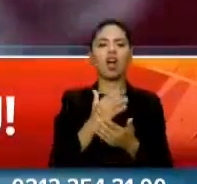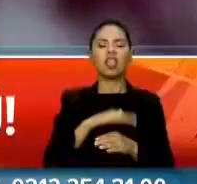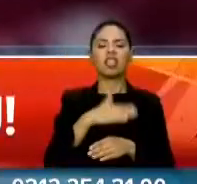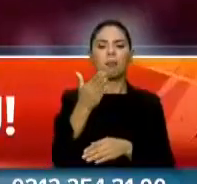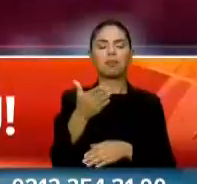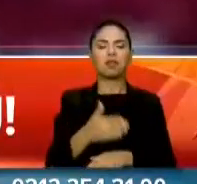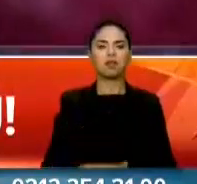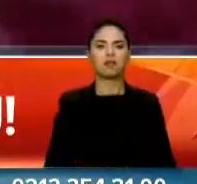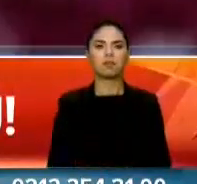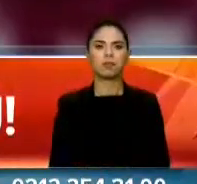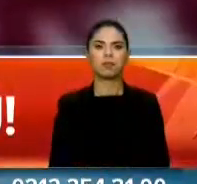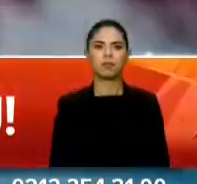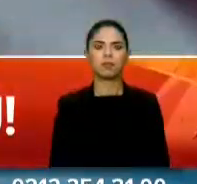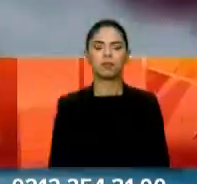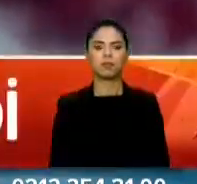Molarga.